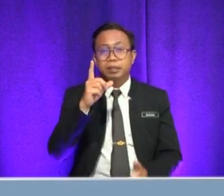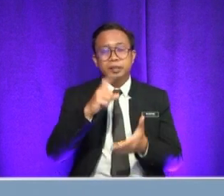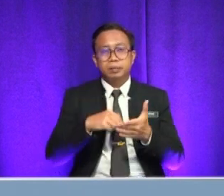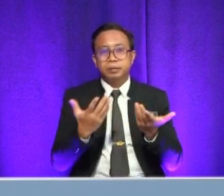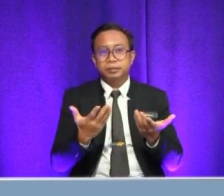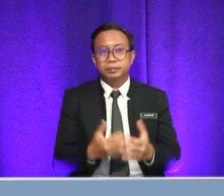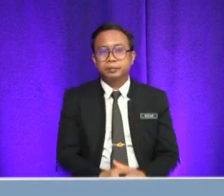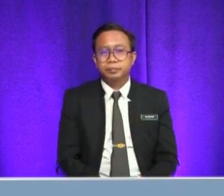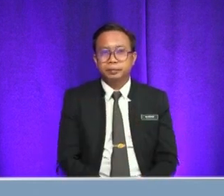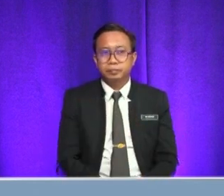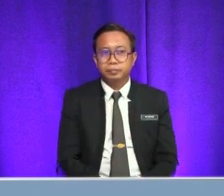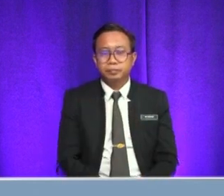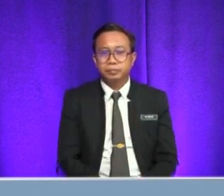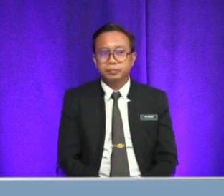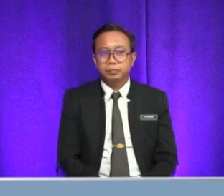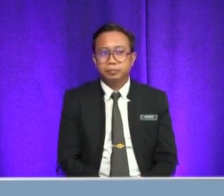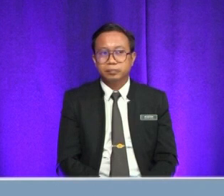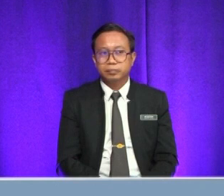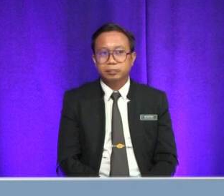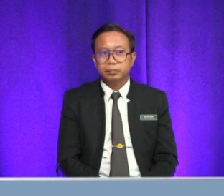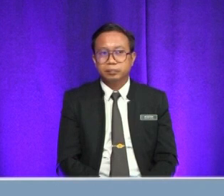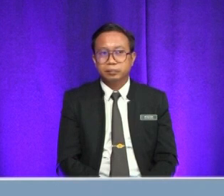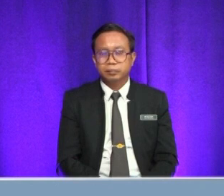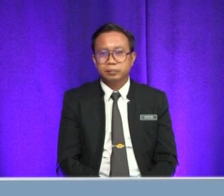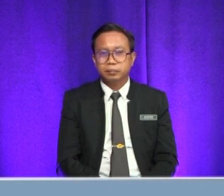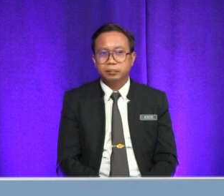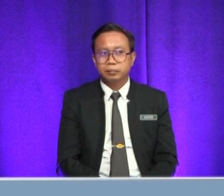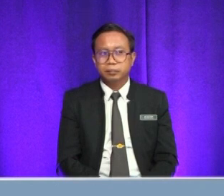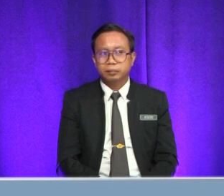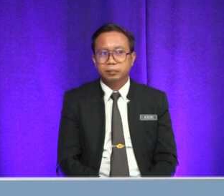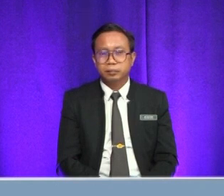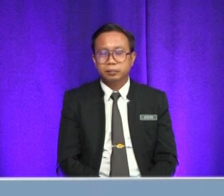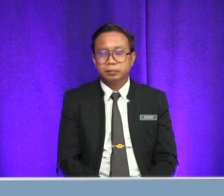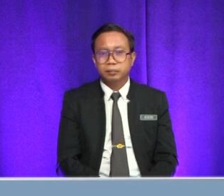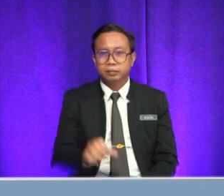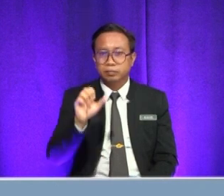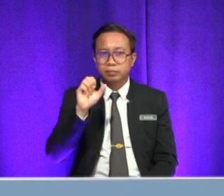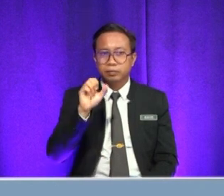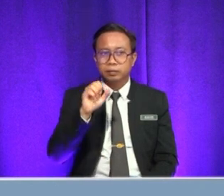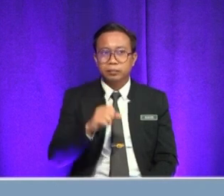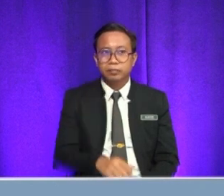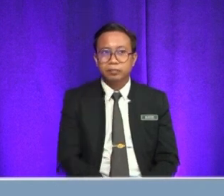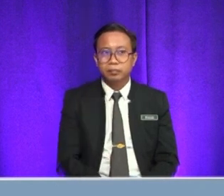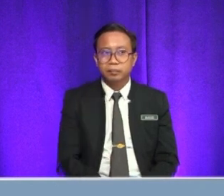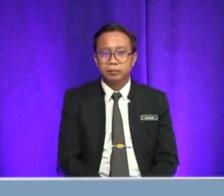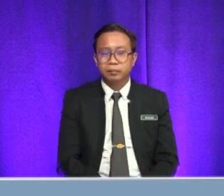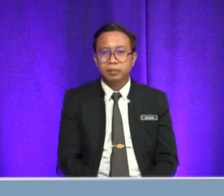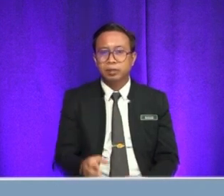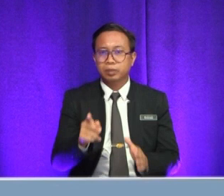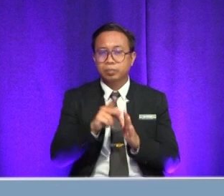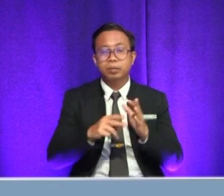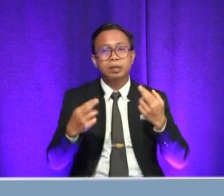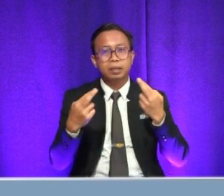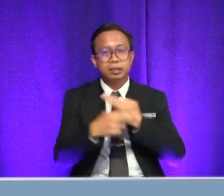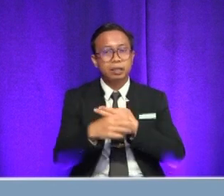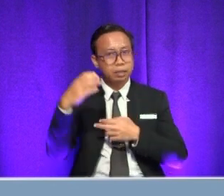siapa boleh bagi jawapan? Okey, Solihin. Ni panjang sikit jawapannya ni, tak silap. LDR perintah cahaya.